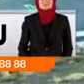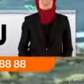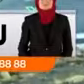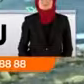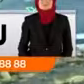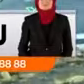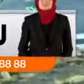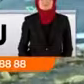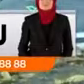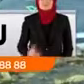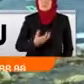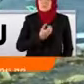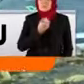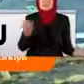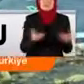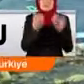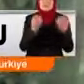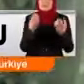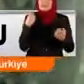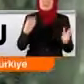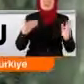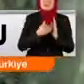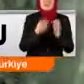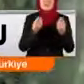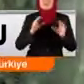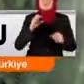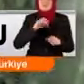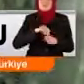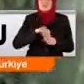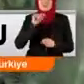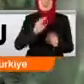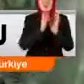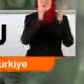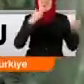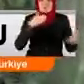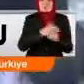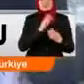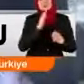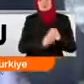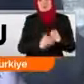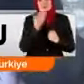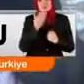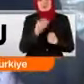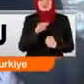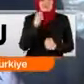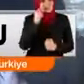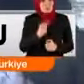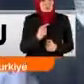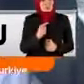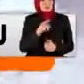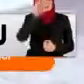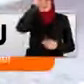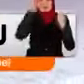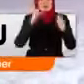yürek yakan yangınların yenileri başlamasın diye ormanlara girişler yasaklandı buna rağmen İstanbul'un yeşil alanları yine